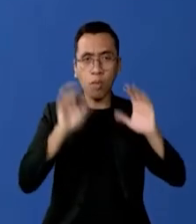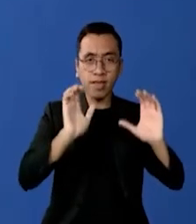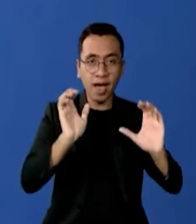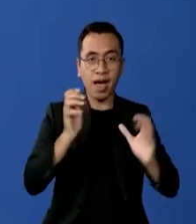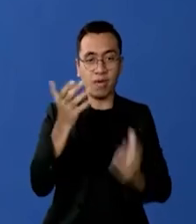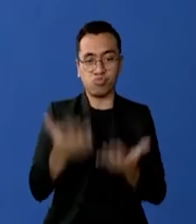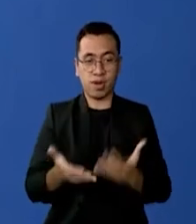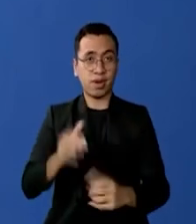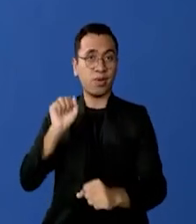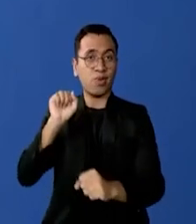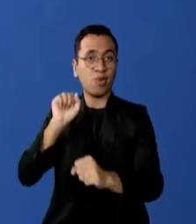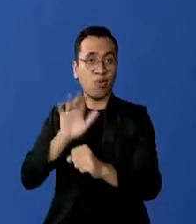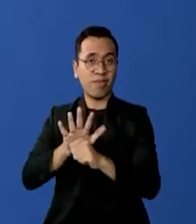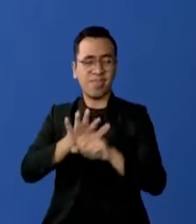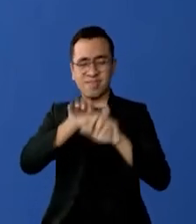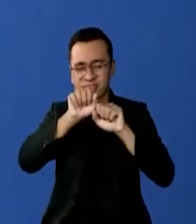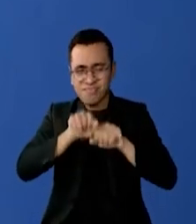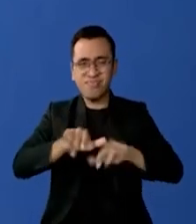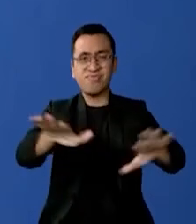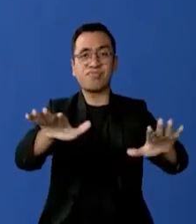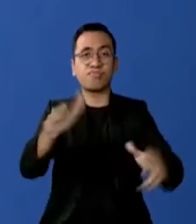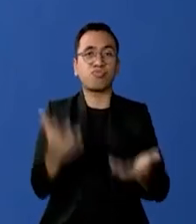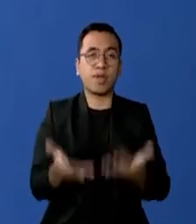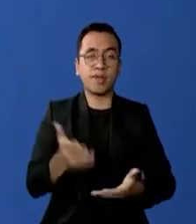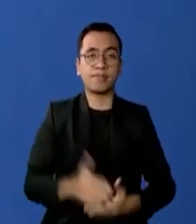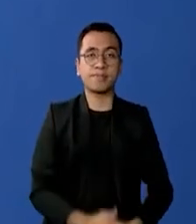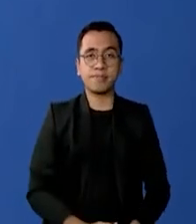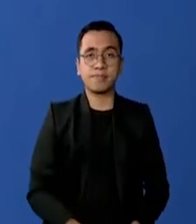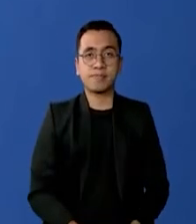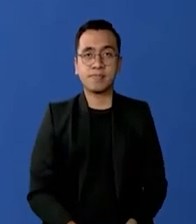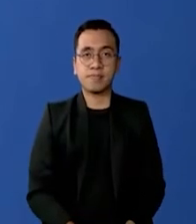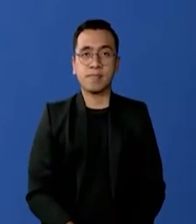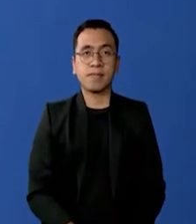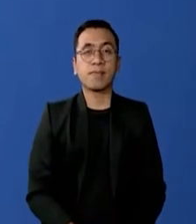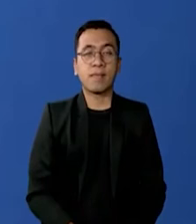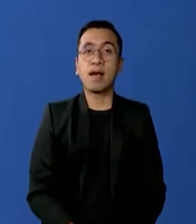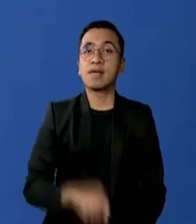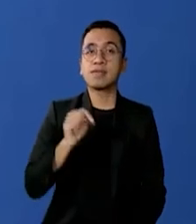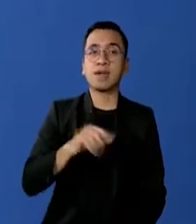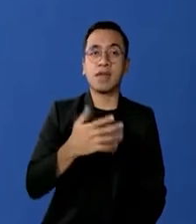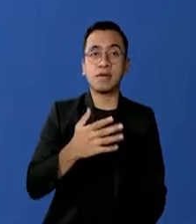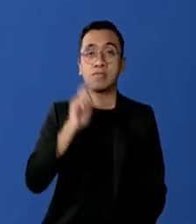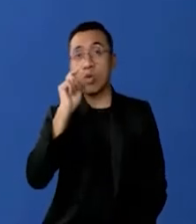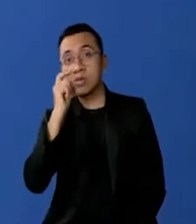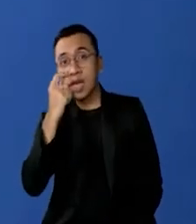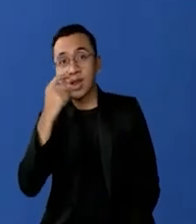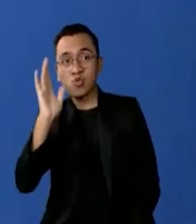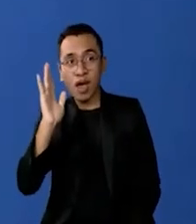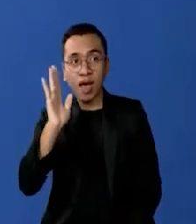berpotensi untuk menyebabkan kok itu lagi dan akan kita udah bosen Tapi